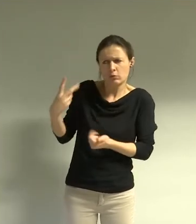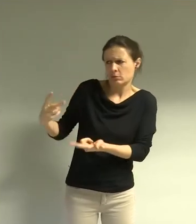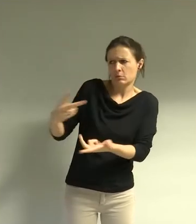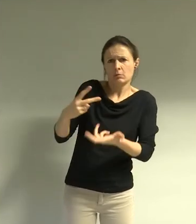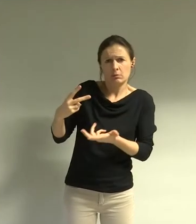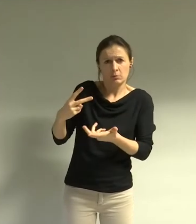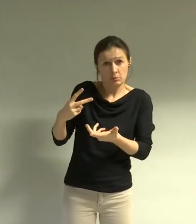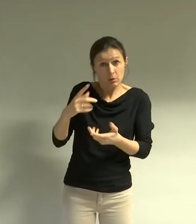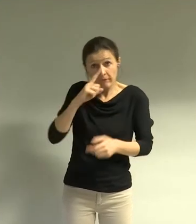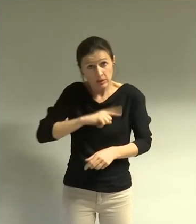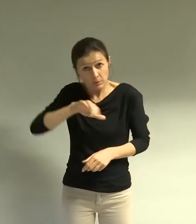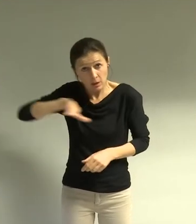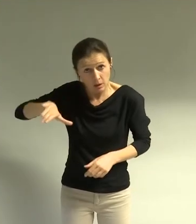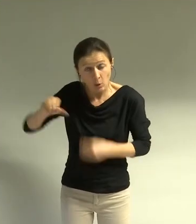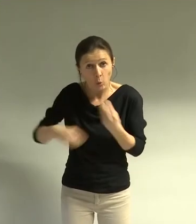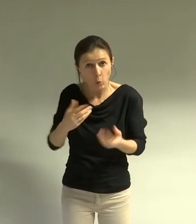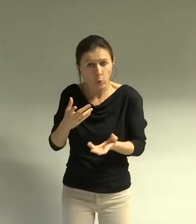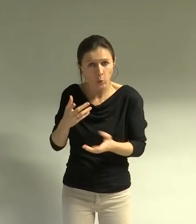de notre futur commun